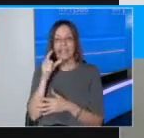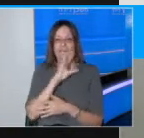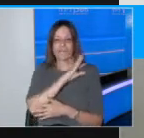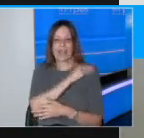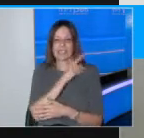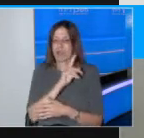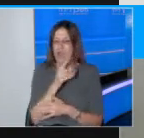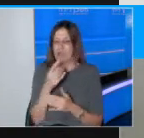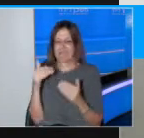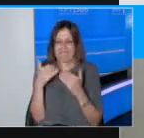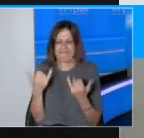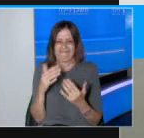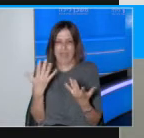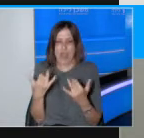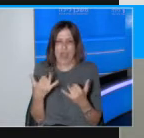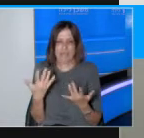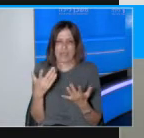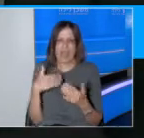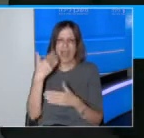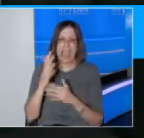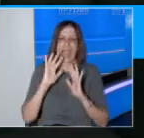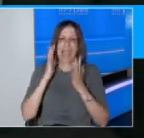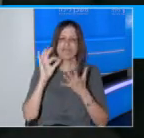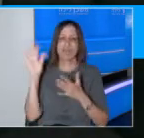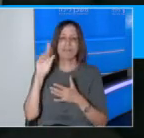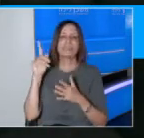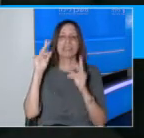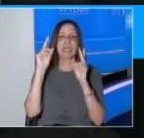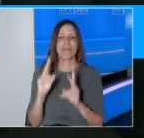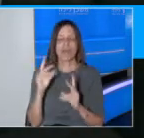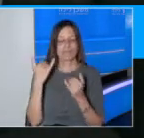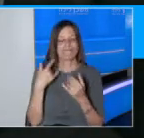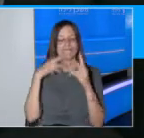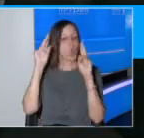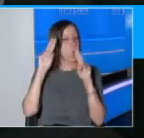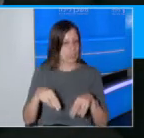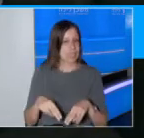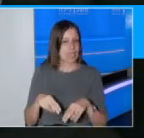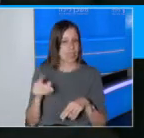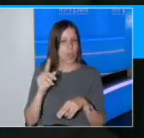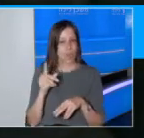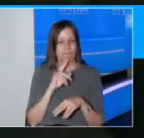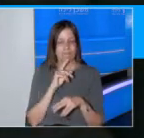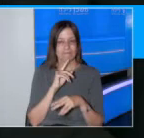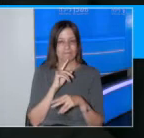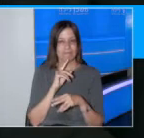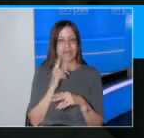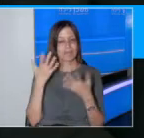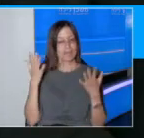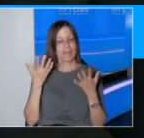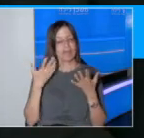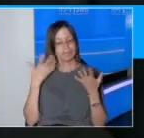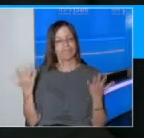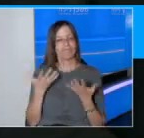זה לא רלוונטי עכשיו, אחרי 10 שנים של נתניהו, של כיפאון, אבל הנה זה חוזר אלינו, לא מעט בדחיפת הממשל